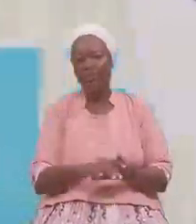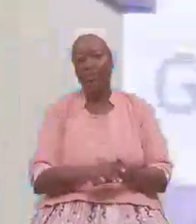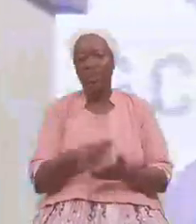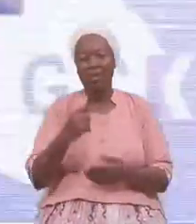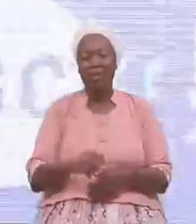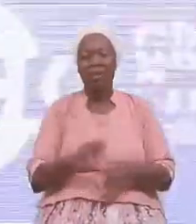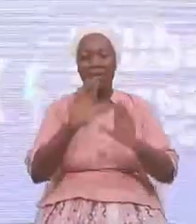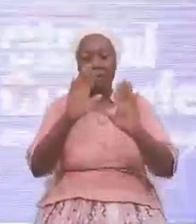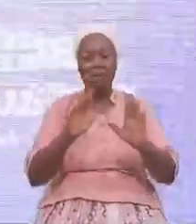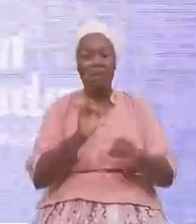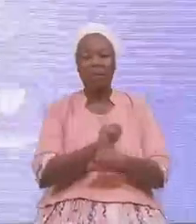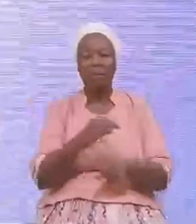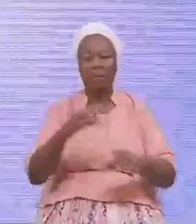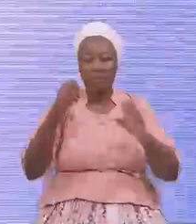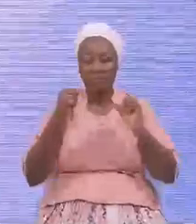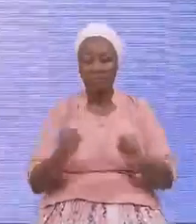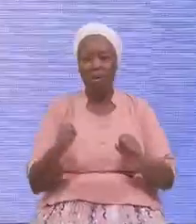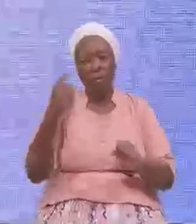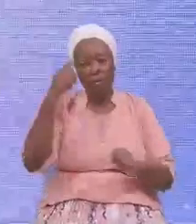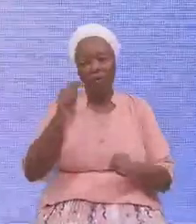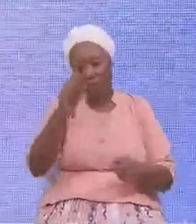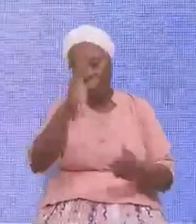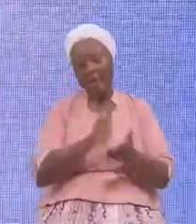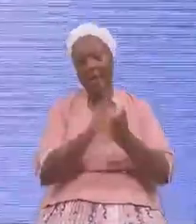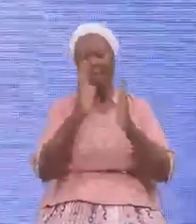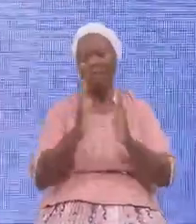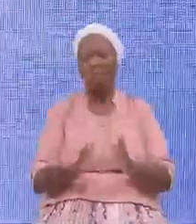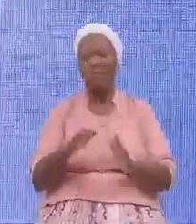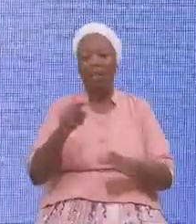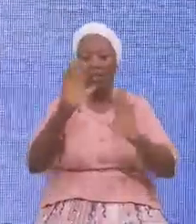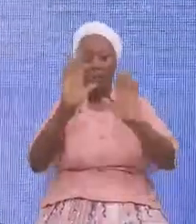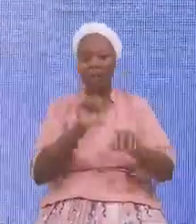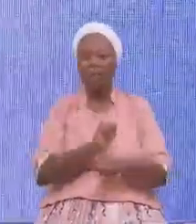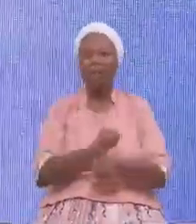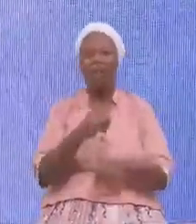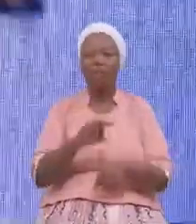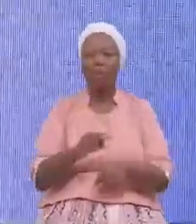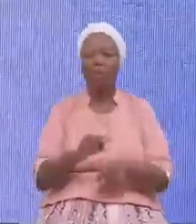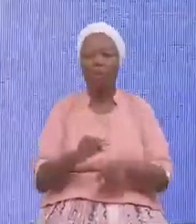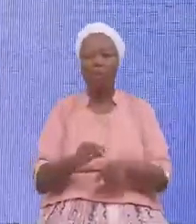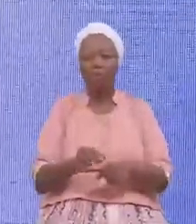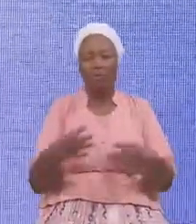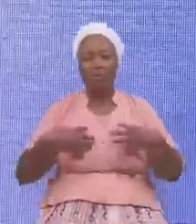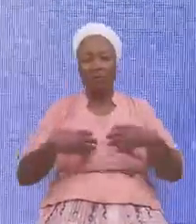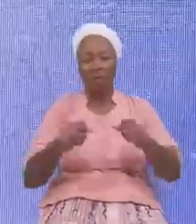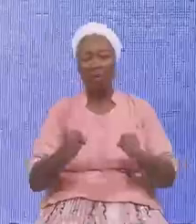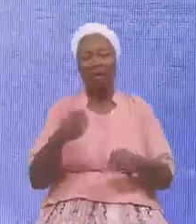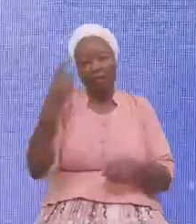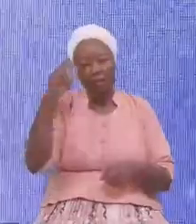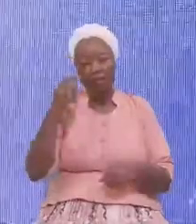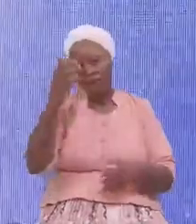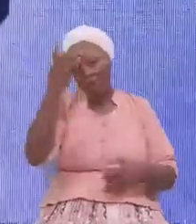de la force pour les croyants, le miracle de la bonne santé pour les malades, le